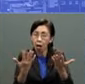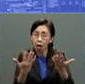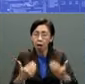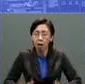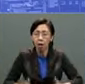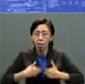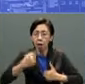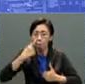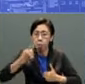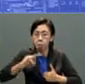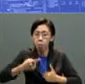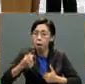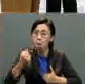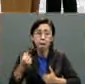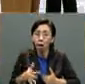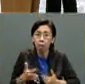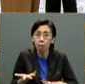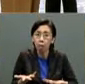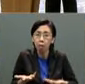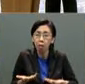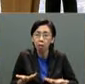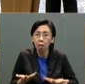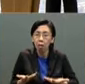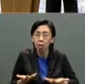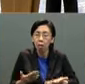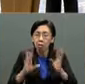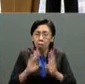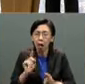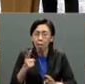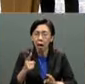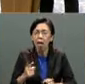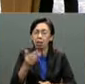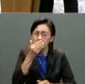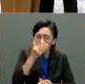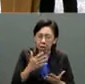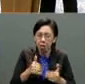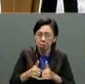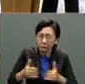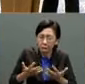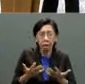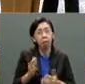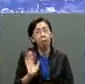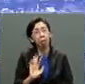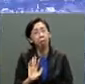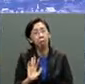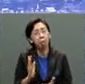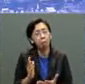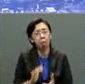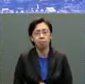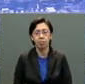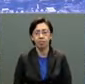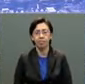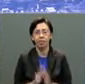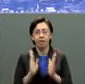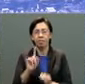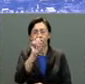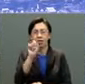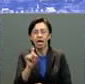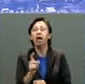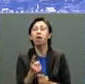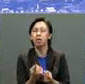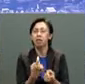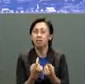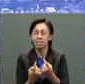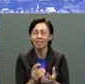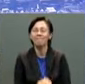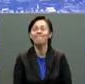ใช้ชีวิตเหมือนเดิมไม่ได้หรอคะไม่ต้องใช้ชีวิตวิถีใหม่นะคะ ครับผมฮะหลายคนก็ตั้งคำถามอย่างตรงนี้นะ